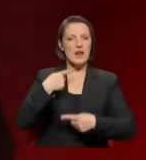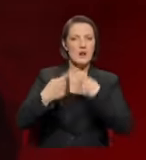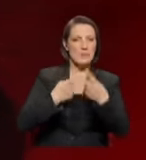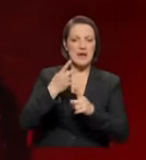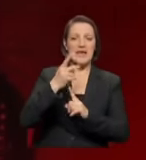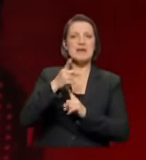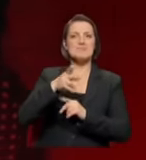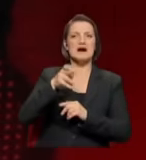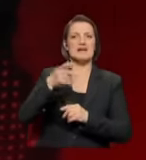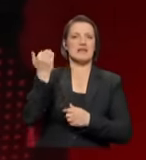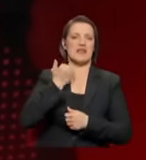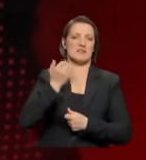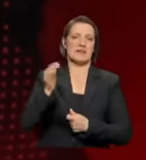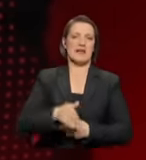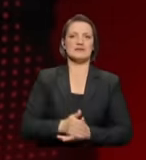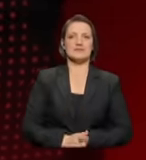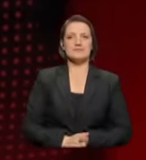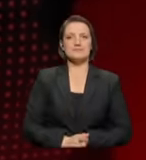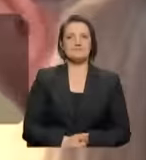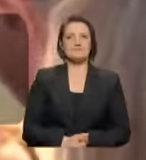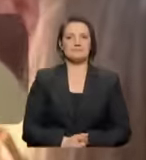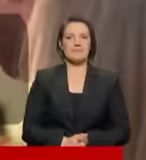ise İYİ Parti'den yalanlama geldi.